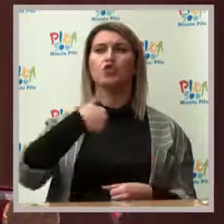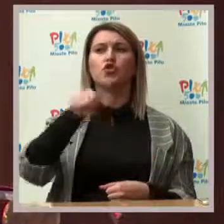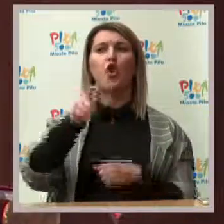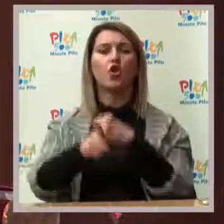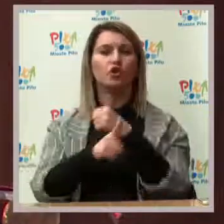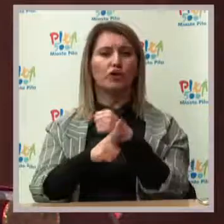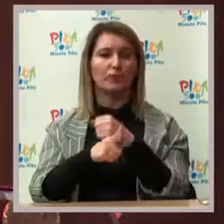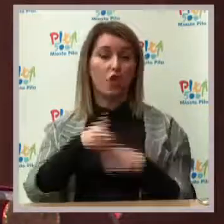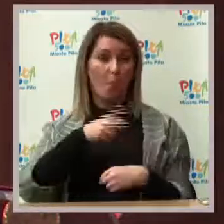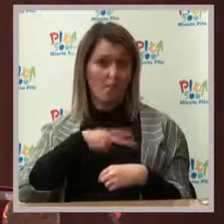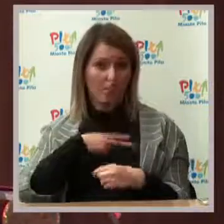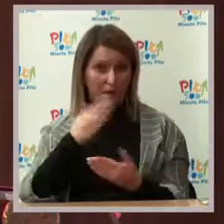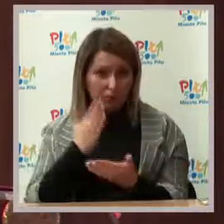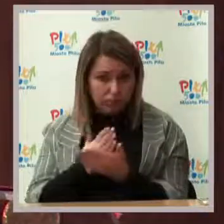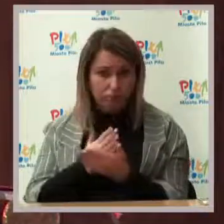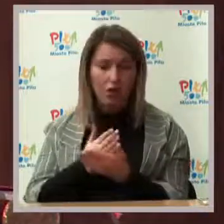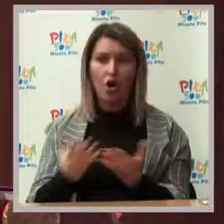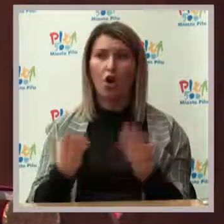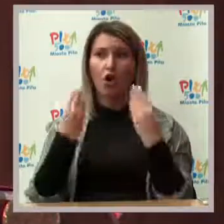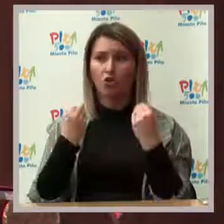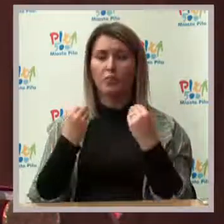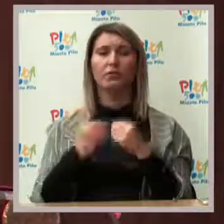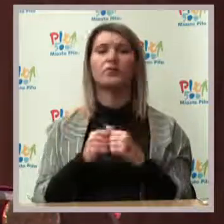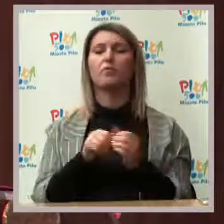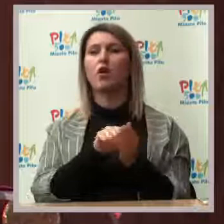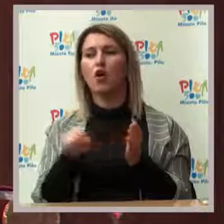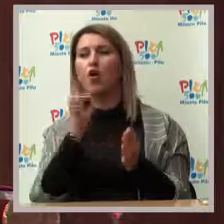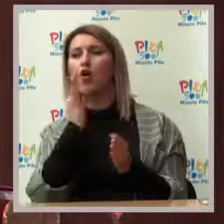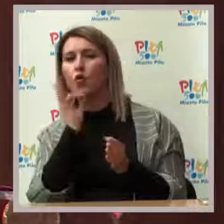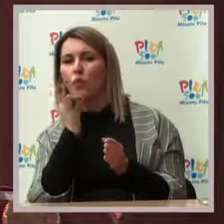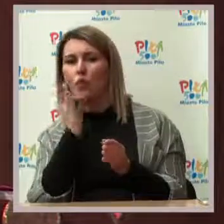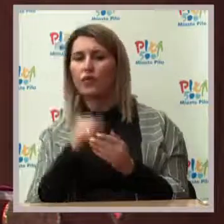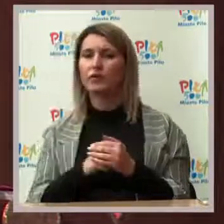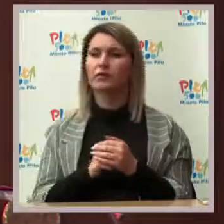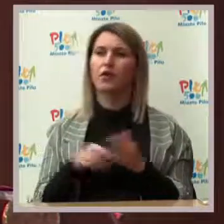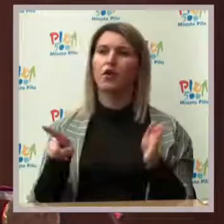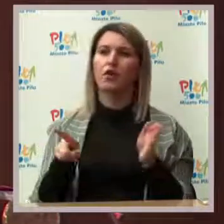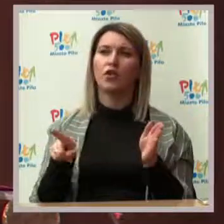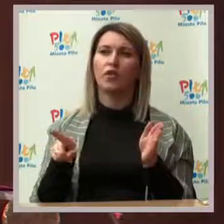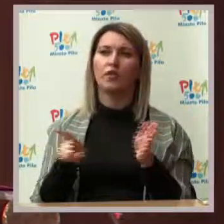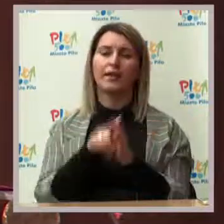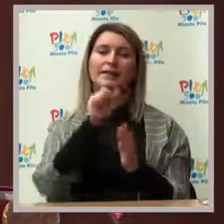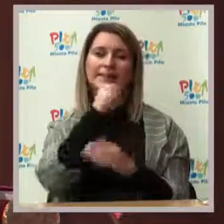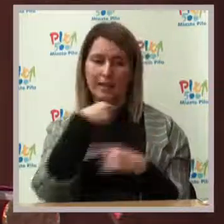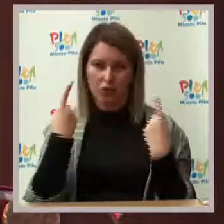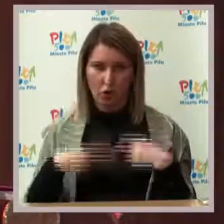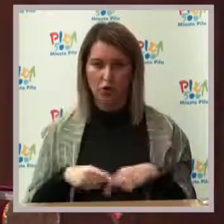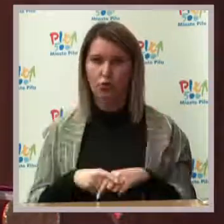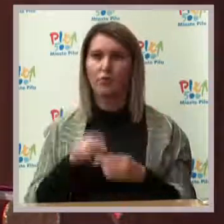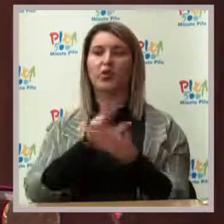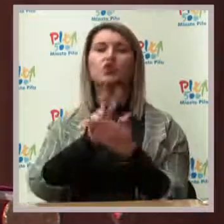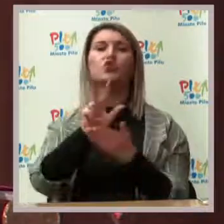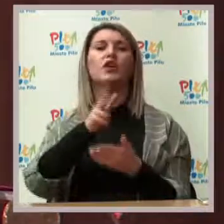medali w Mistrzostwach Polski od kategorii młodzikowskiej, zaczynając na kategorii seniorowskiej.